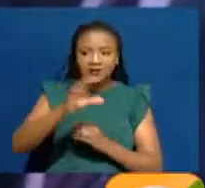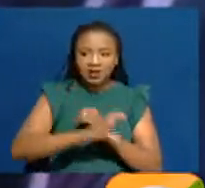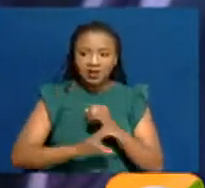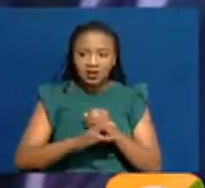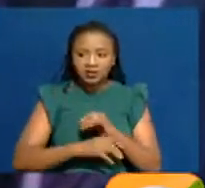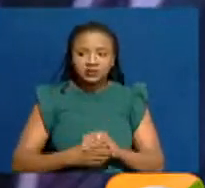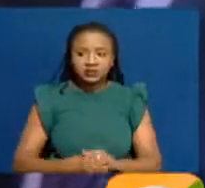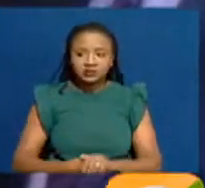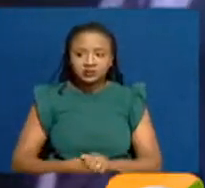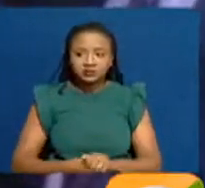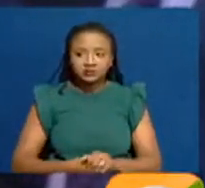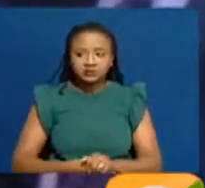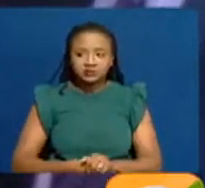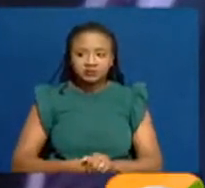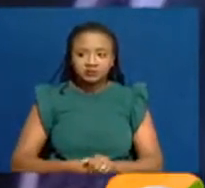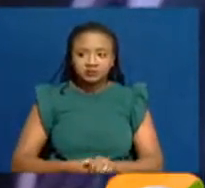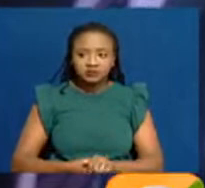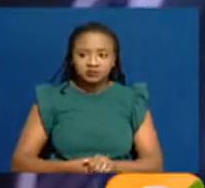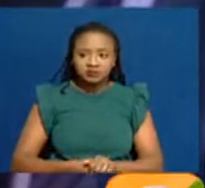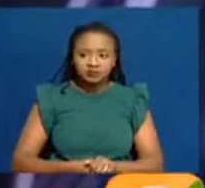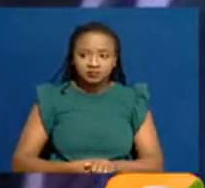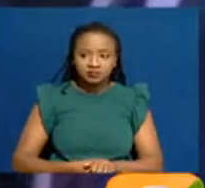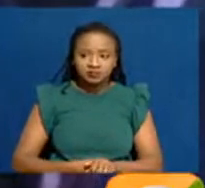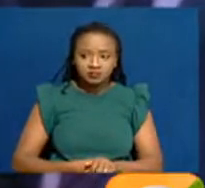gave you a proposal that for the ceiling